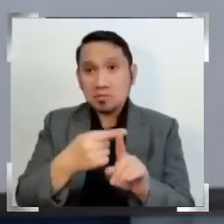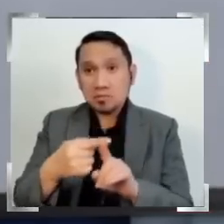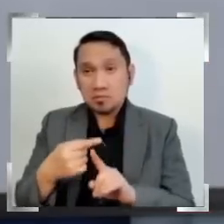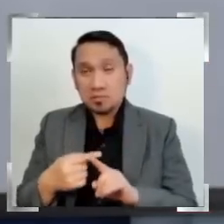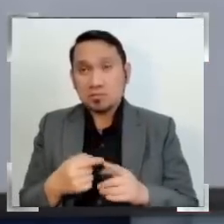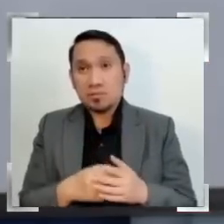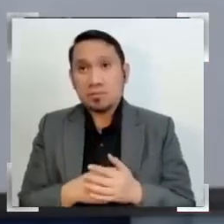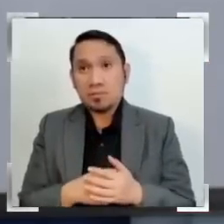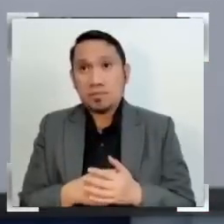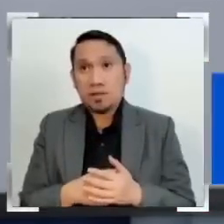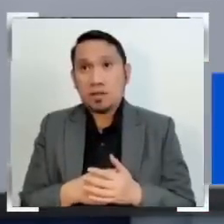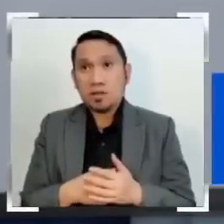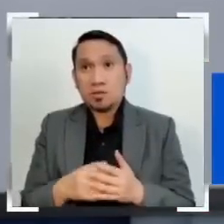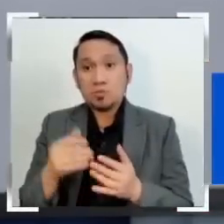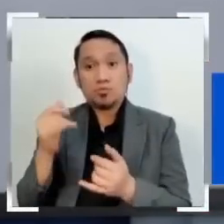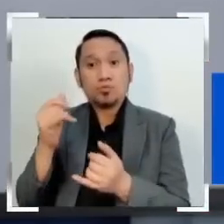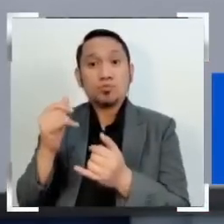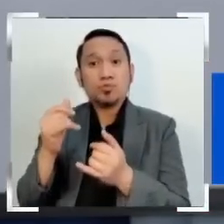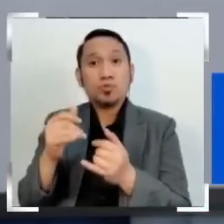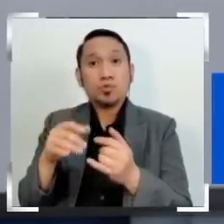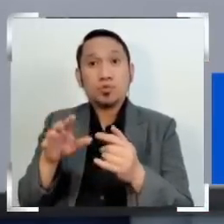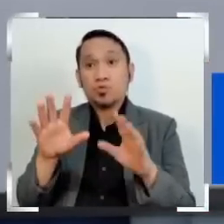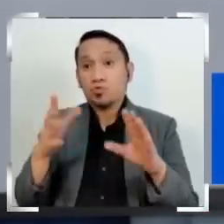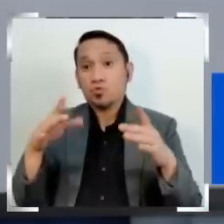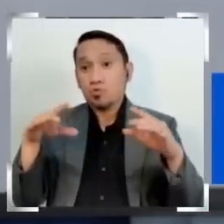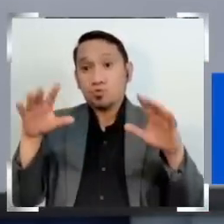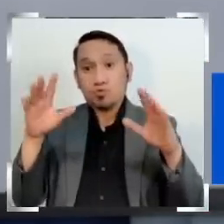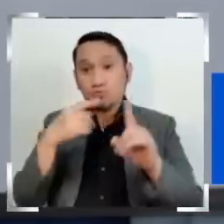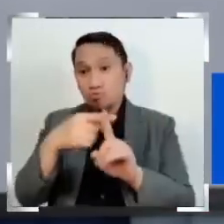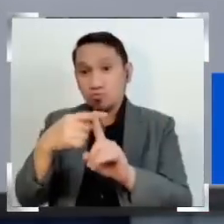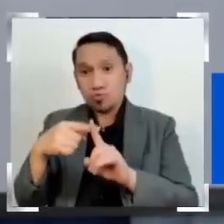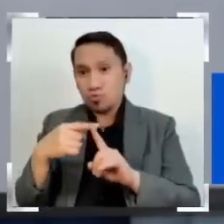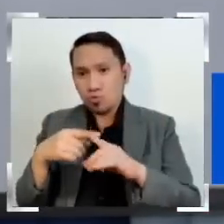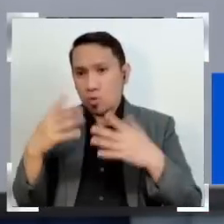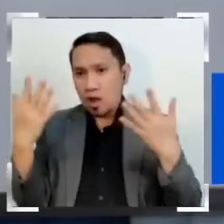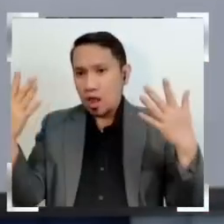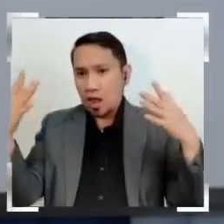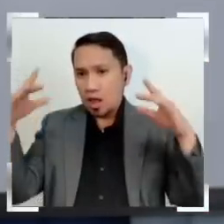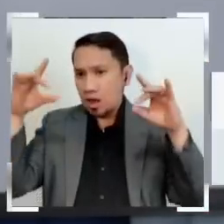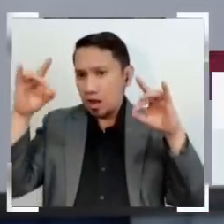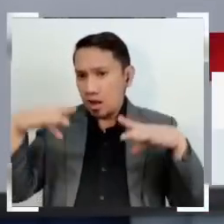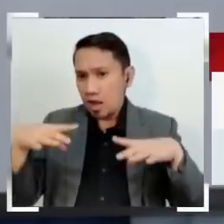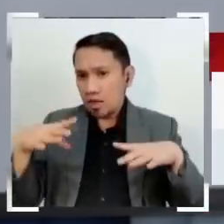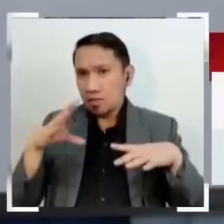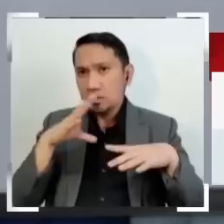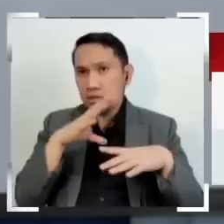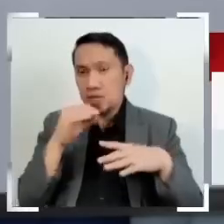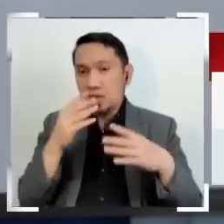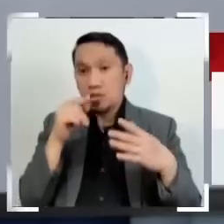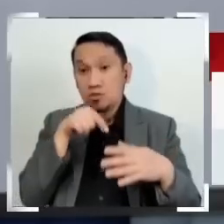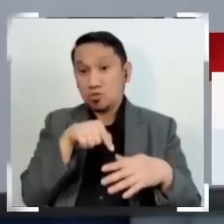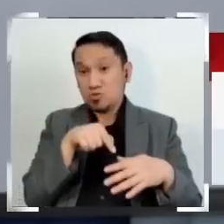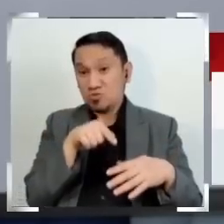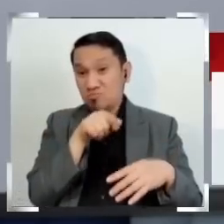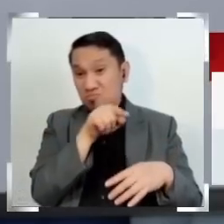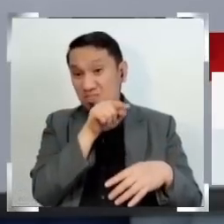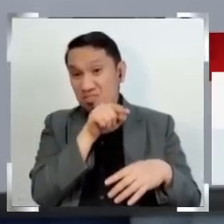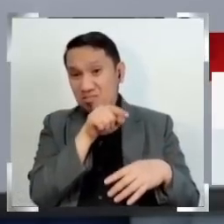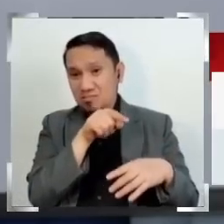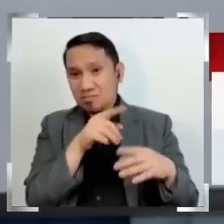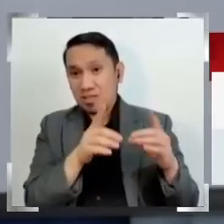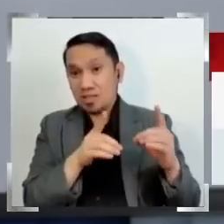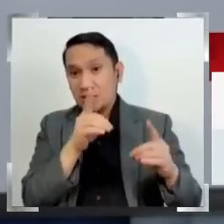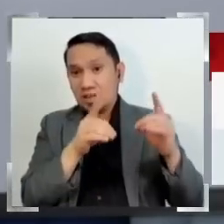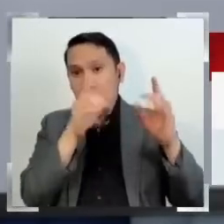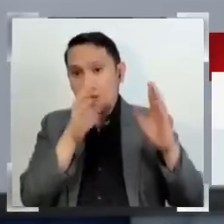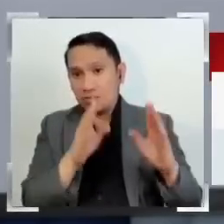ng sementeryo ay wala ng ilaw, madamo at madilim. Ay ginawa nitong tricycle driver ay ibinaba, pinuwersa